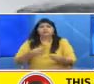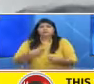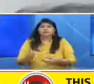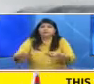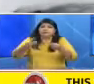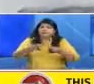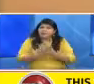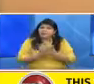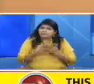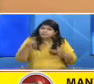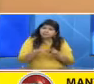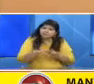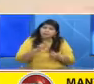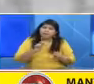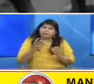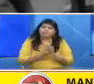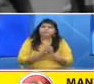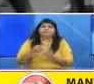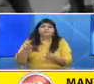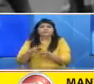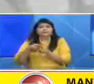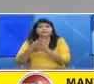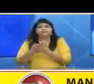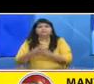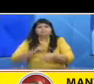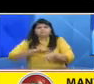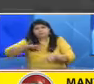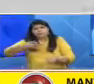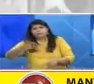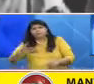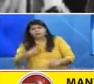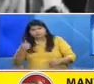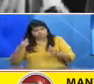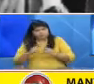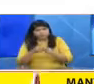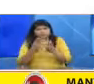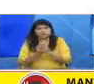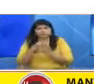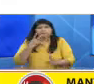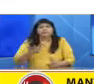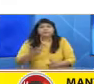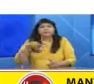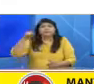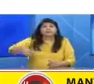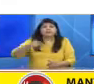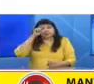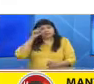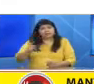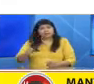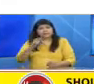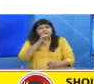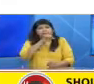है। इस प्रकार के अवसर तो बहुत आते हैं, हम जुड़ते भी हैं, लेकिन क्या गांधी